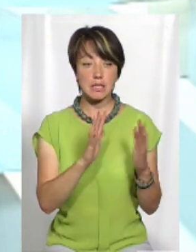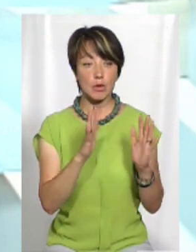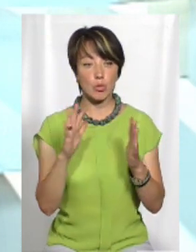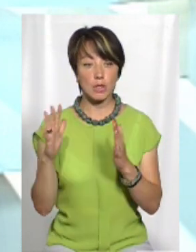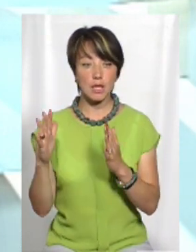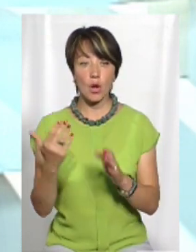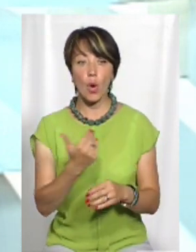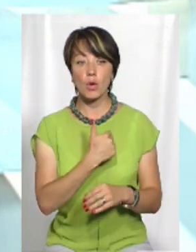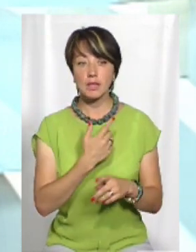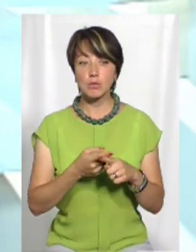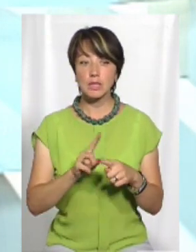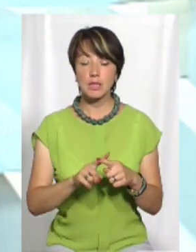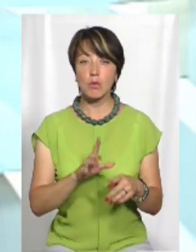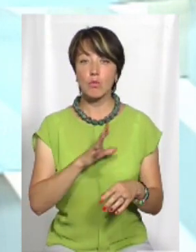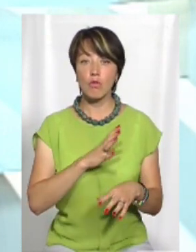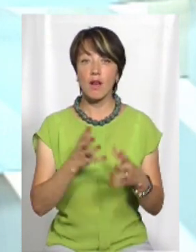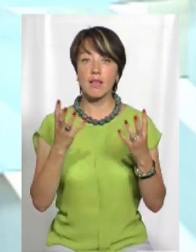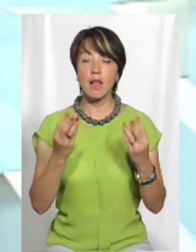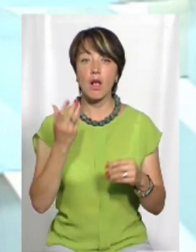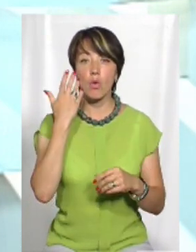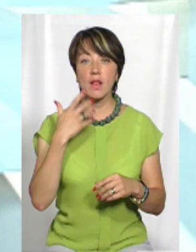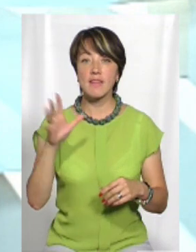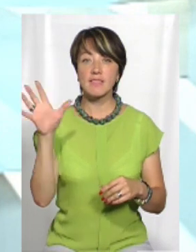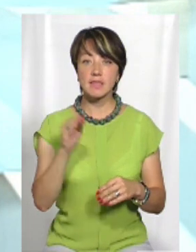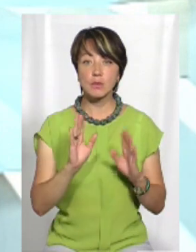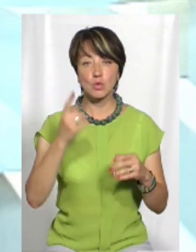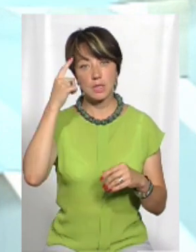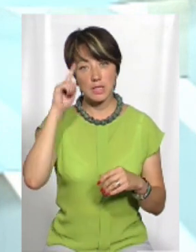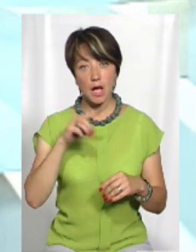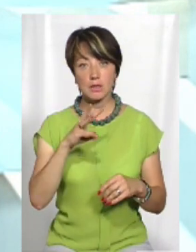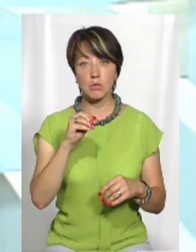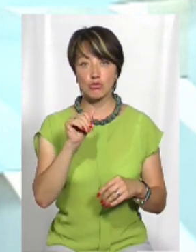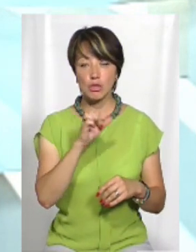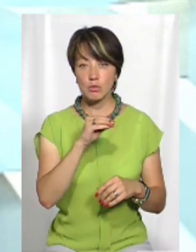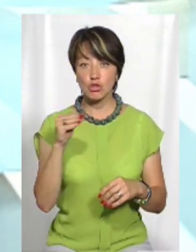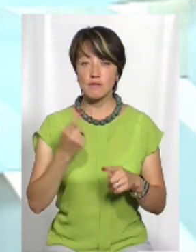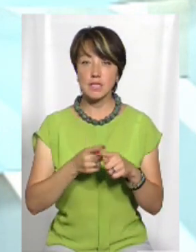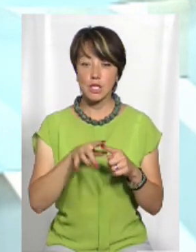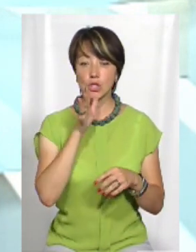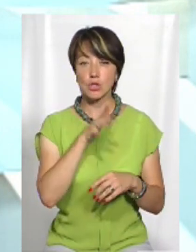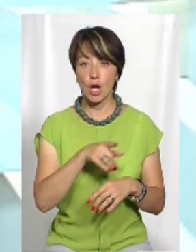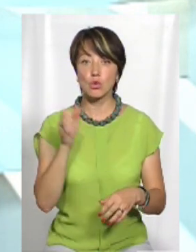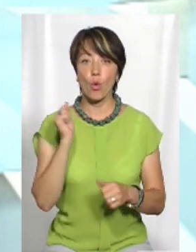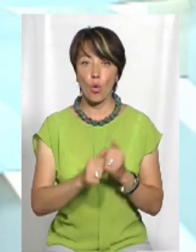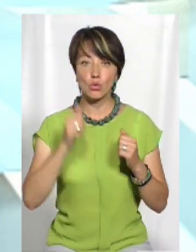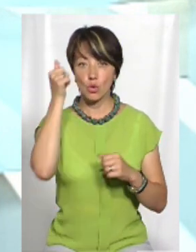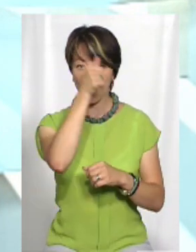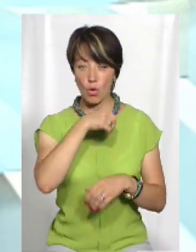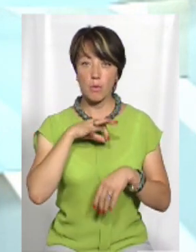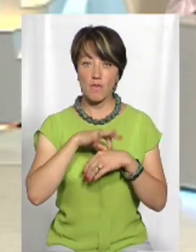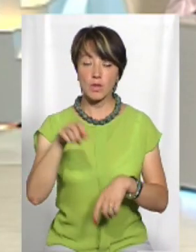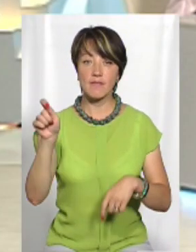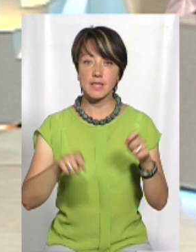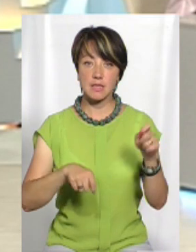подій. Ми б хотіли, щоб це був такий вже день, коли всі будуть знати, що в Меджибожі саме в цей час кожного року